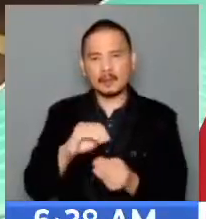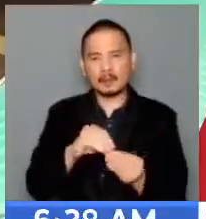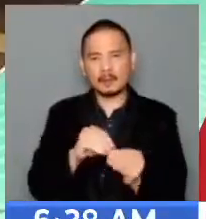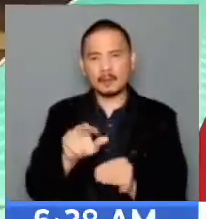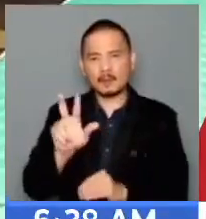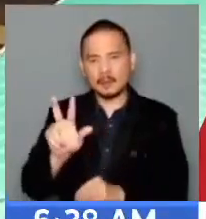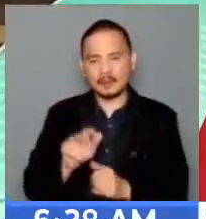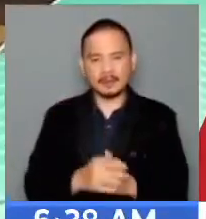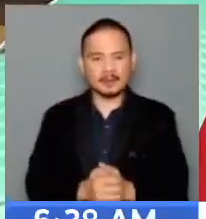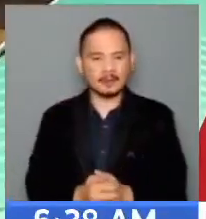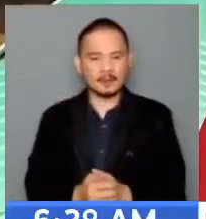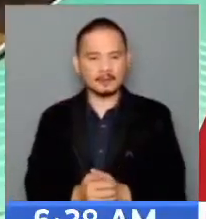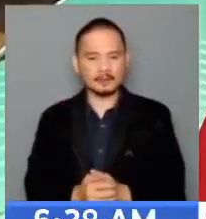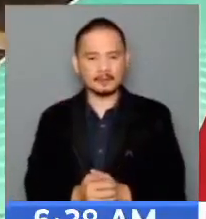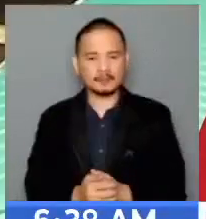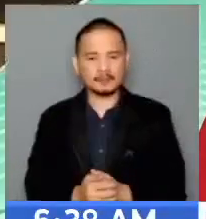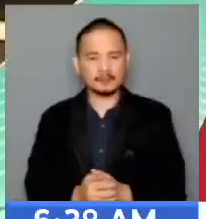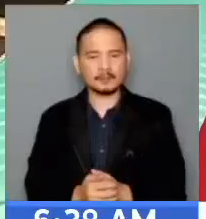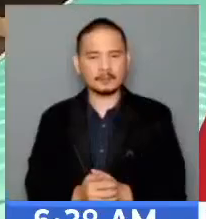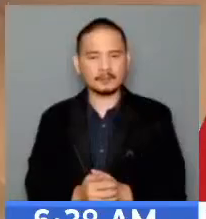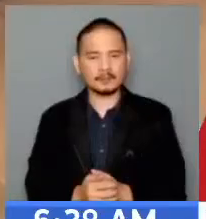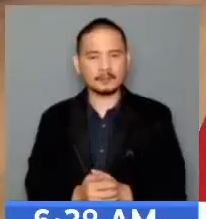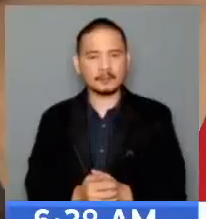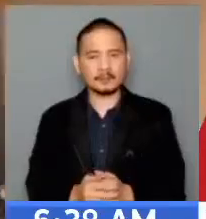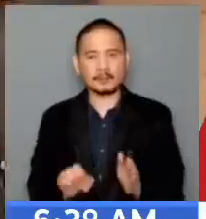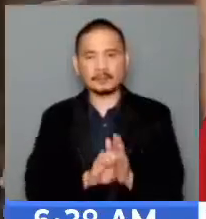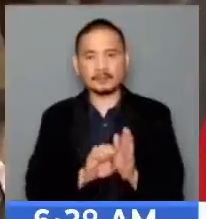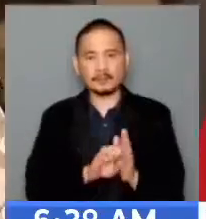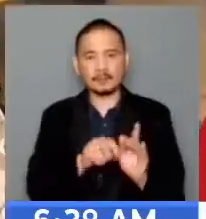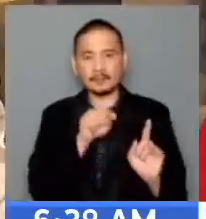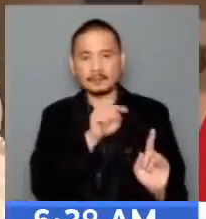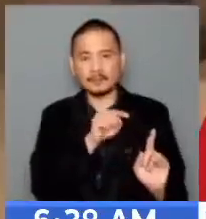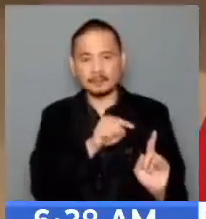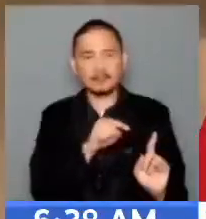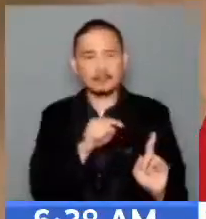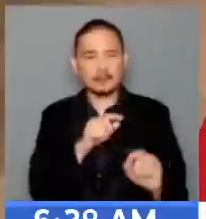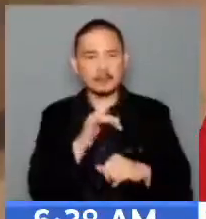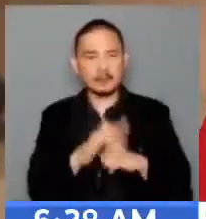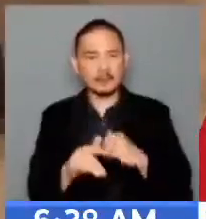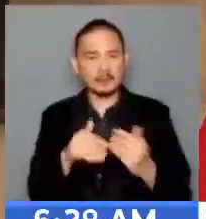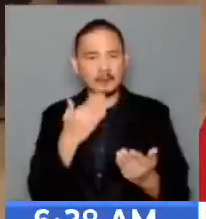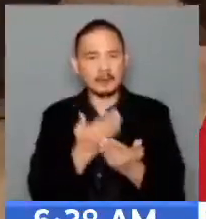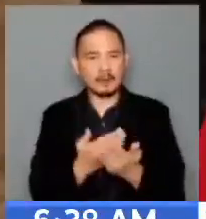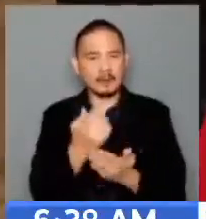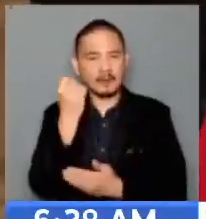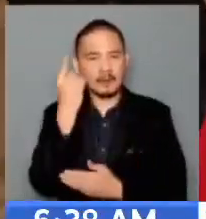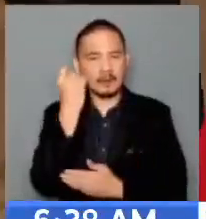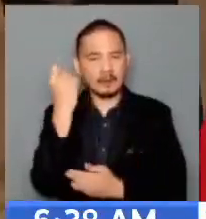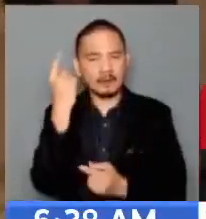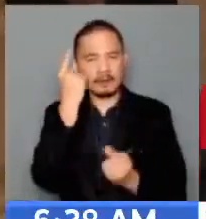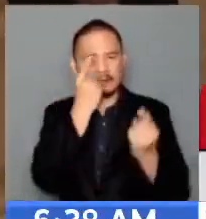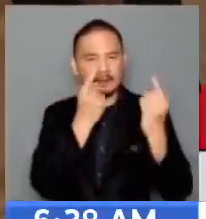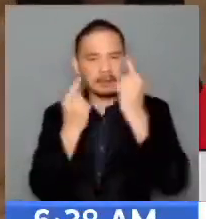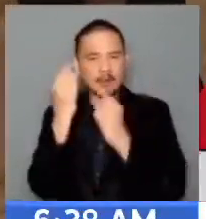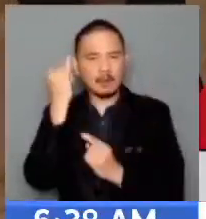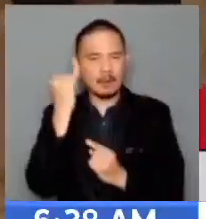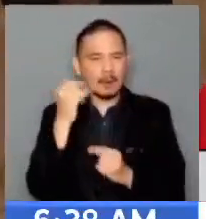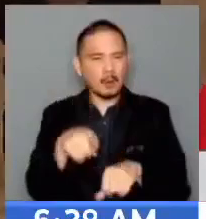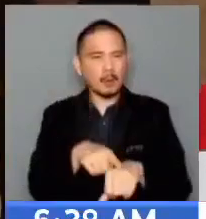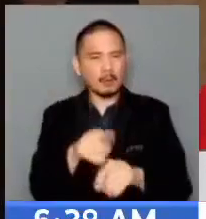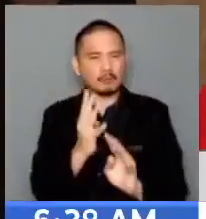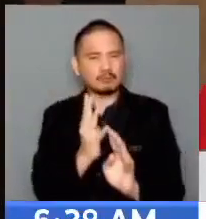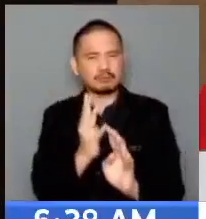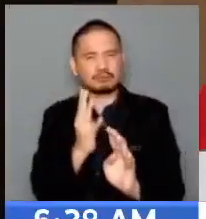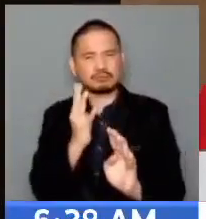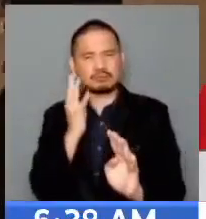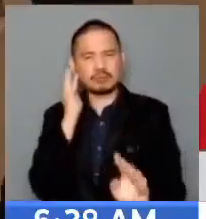pasahero. Maagang pumunta si Jaline at kanyang tita pero nangangamba pa rin siya dahil sa haba ng pila. O baka po hindi umabot sa loob kasi